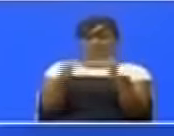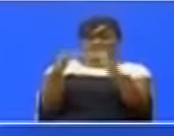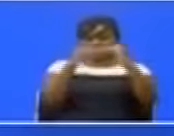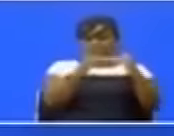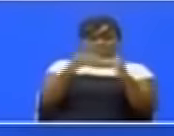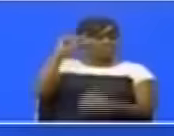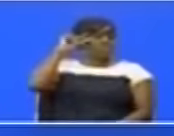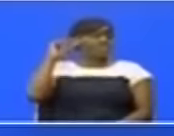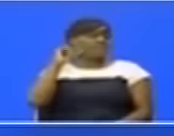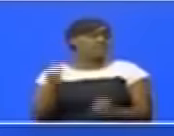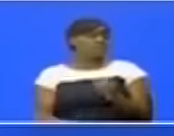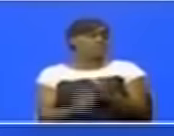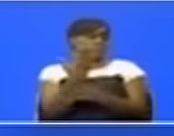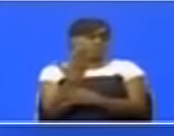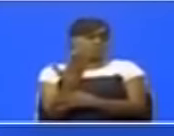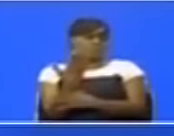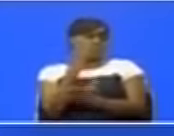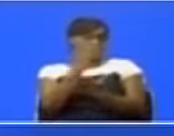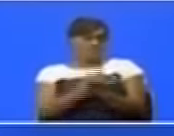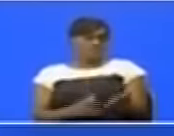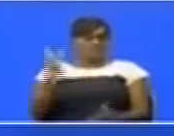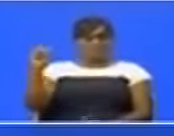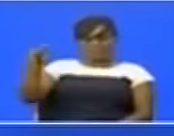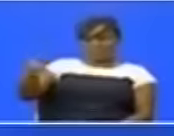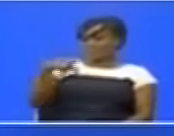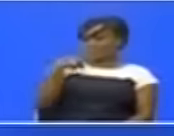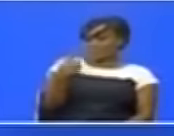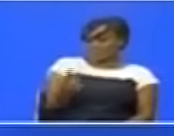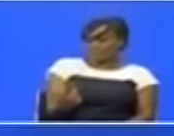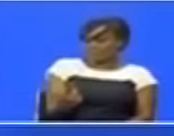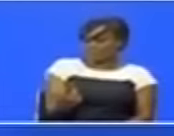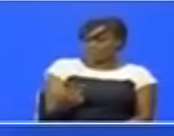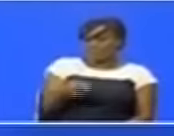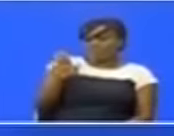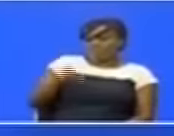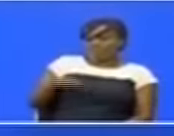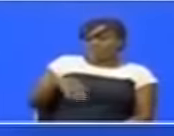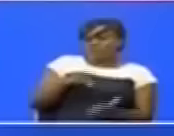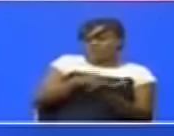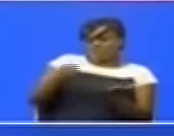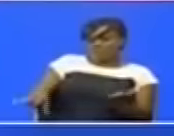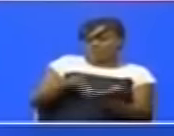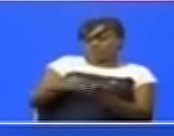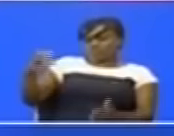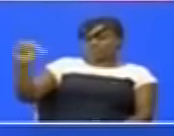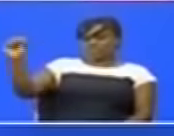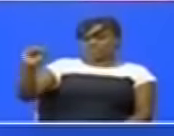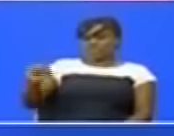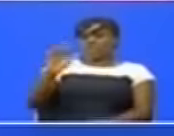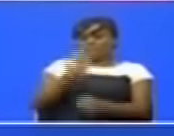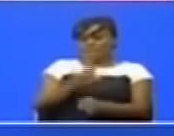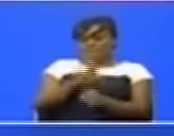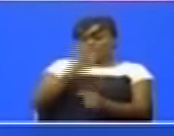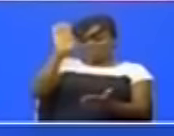kijinsia liliibuka kutokana na baadhi ya wabunge wakisema kuwa wake walioondolewa katika baraza la mawaziri ni wengi